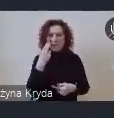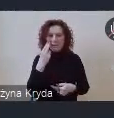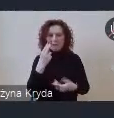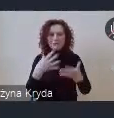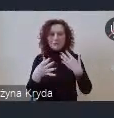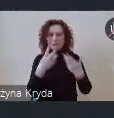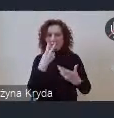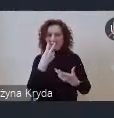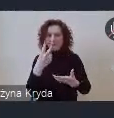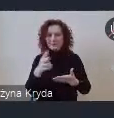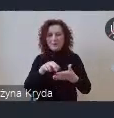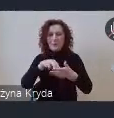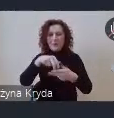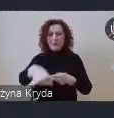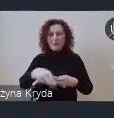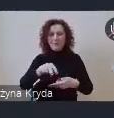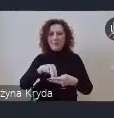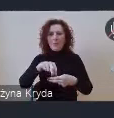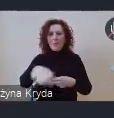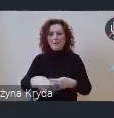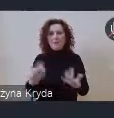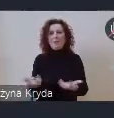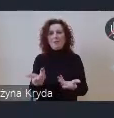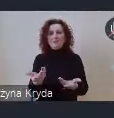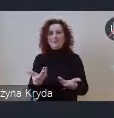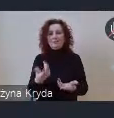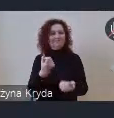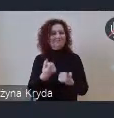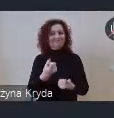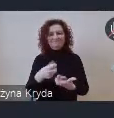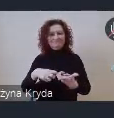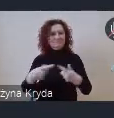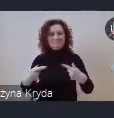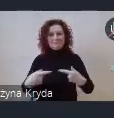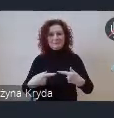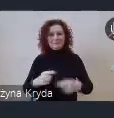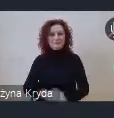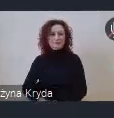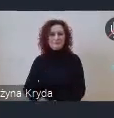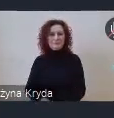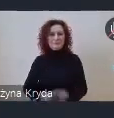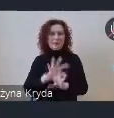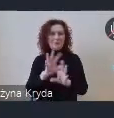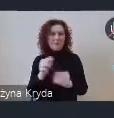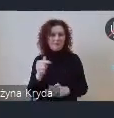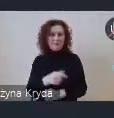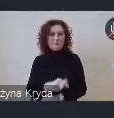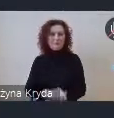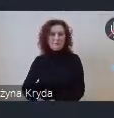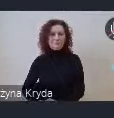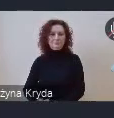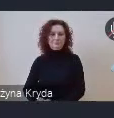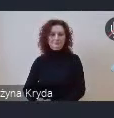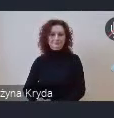wszystko co można się potknąć jest Jest utrudnieniem Zatem wszystko to by Przepraszam